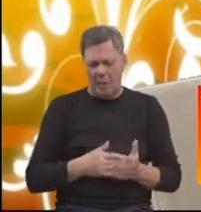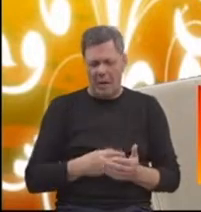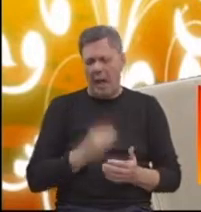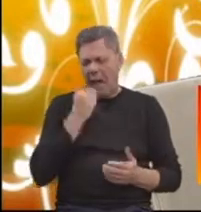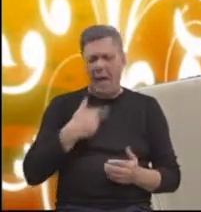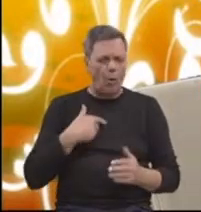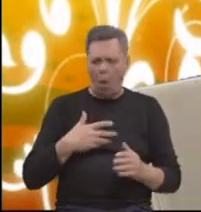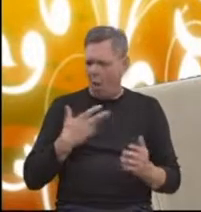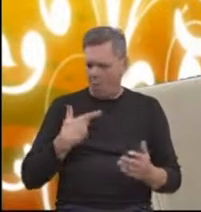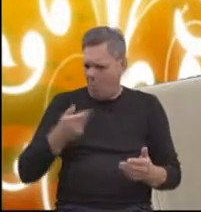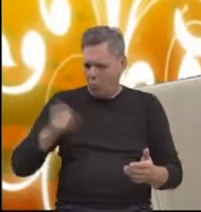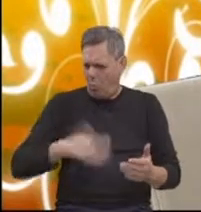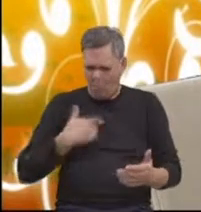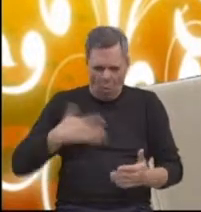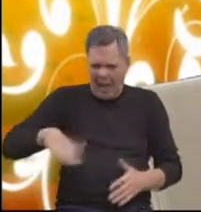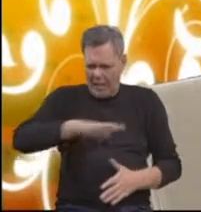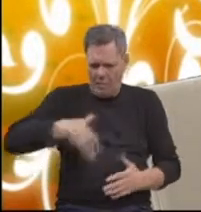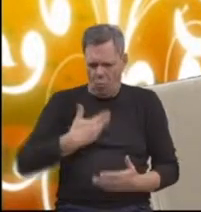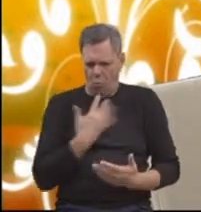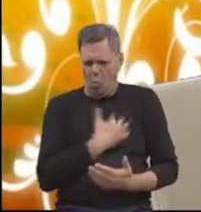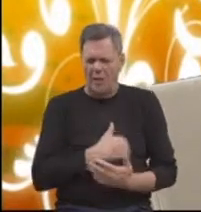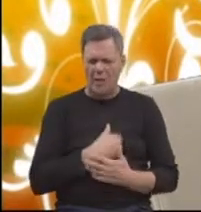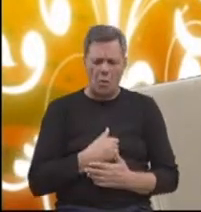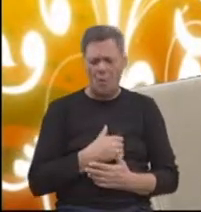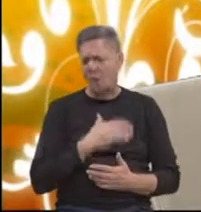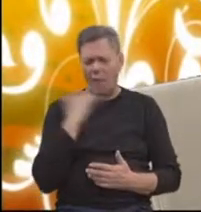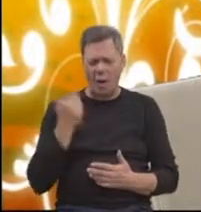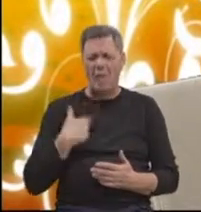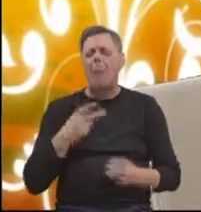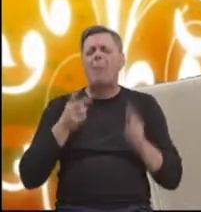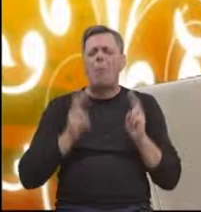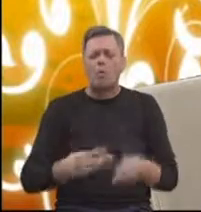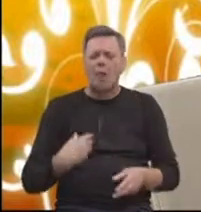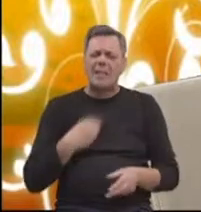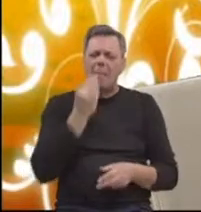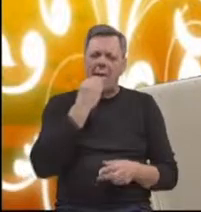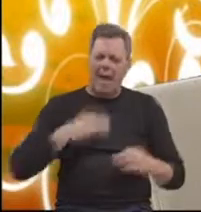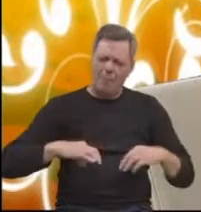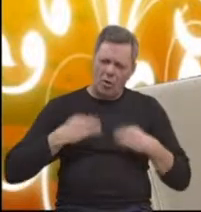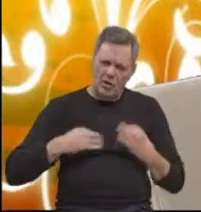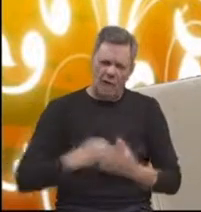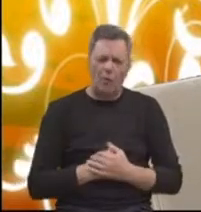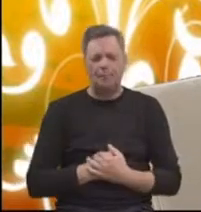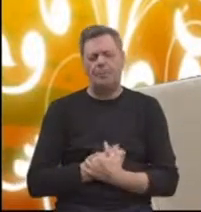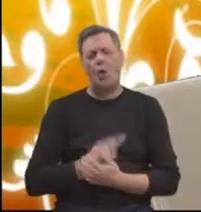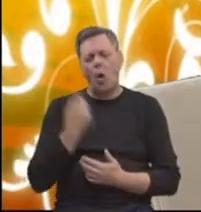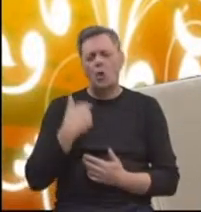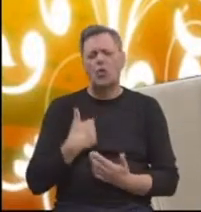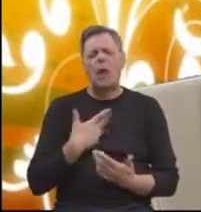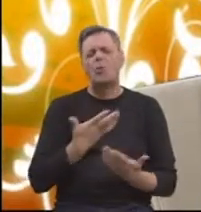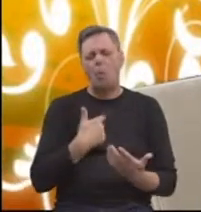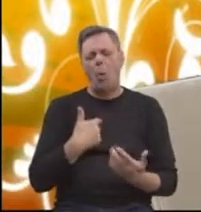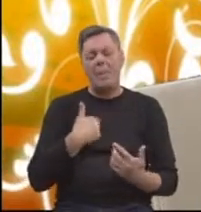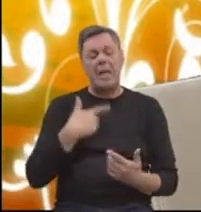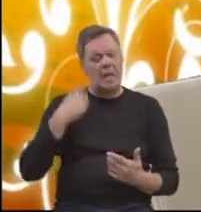u našem podneblju je više nego dovoljna da bi nam omogućila to da se hranimo zdravo, to jest tako kako smo si mi to